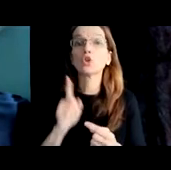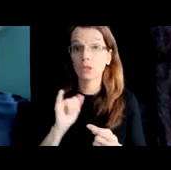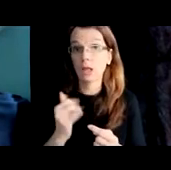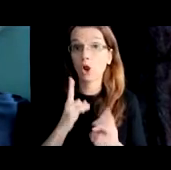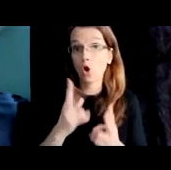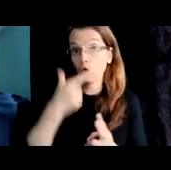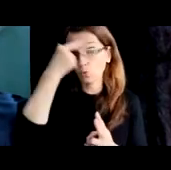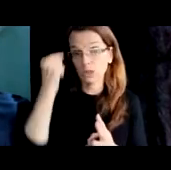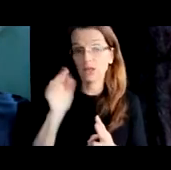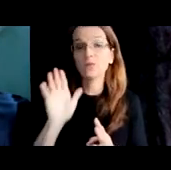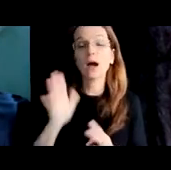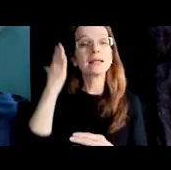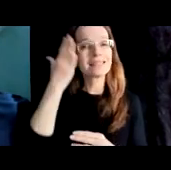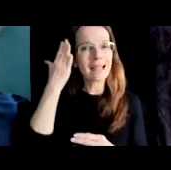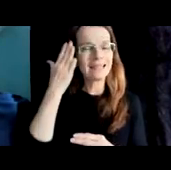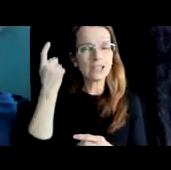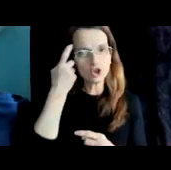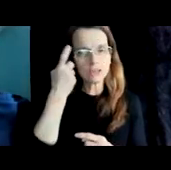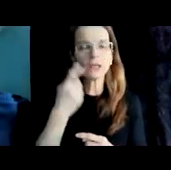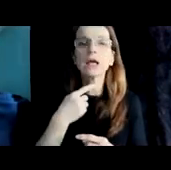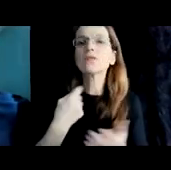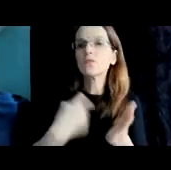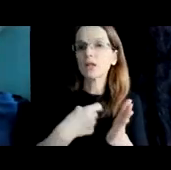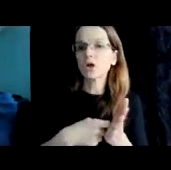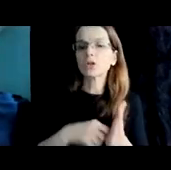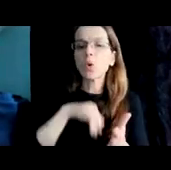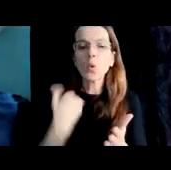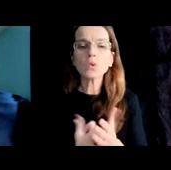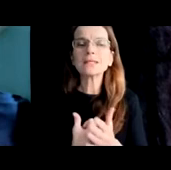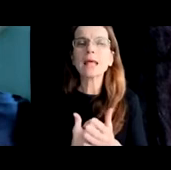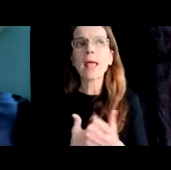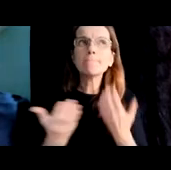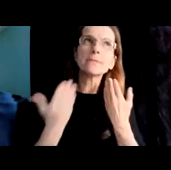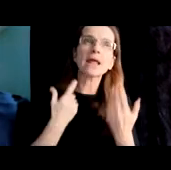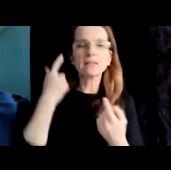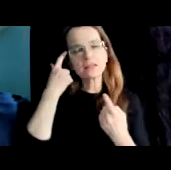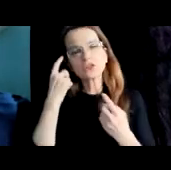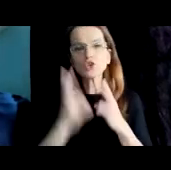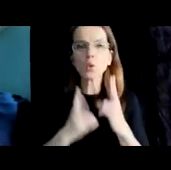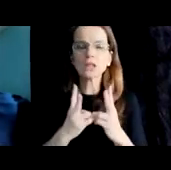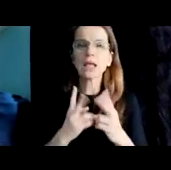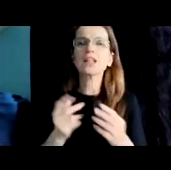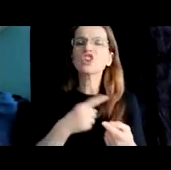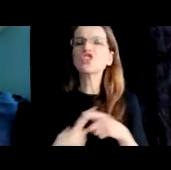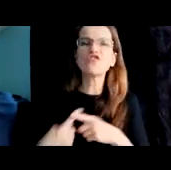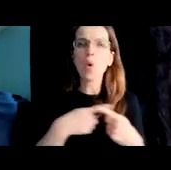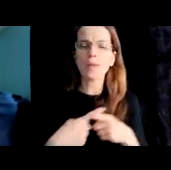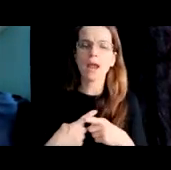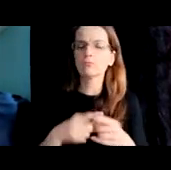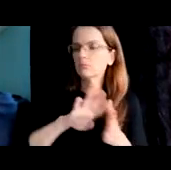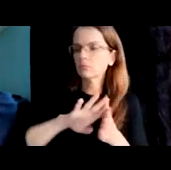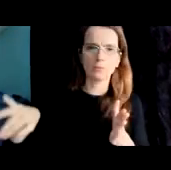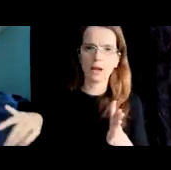svojih stališčih in vrednotah odpravimo vse predsodke in dvome, vse ovire,